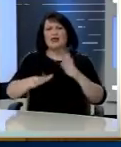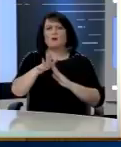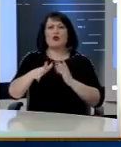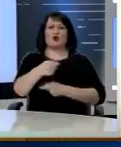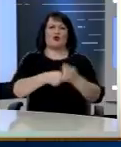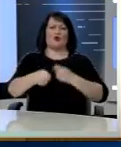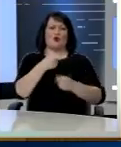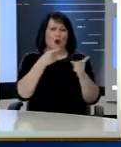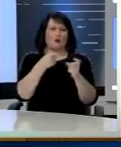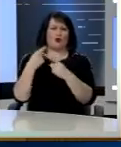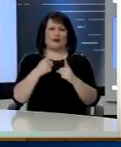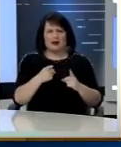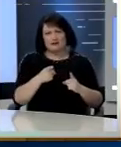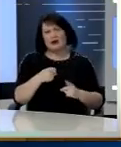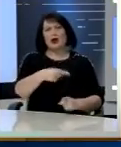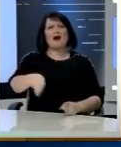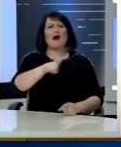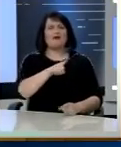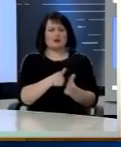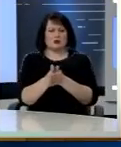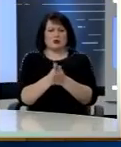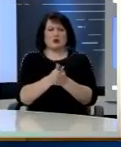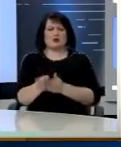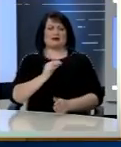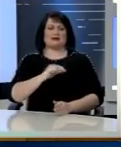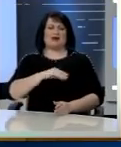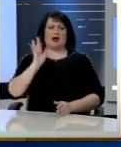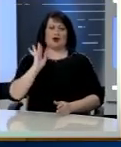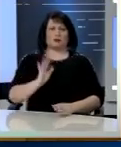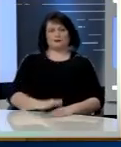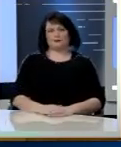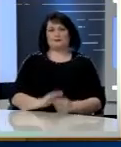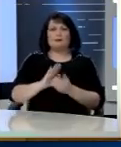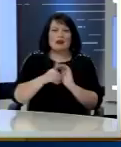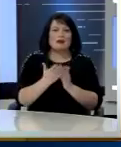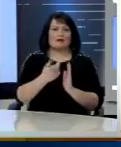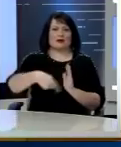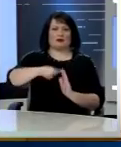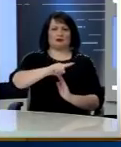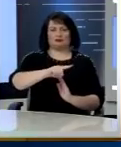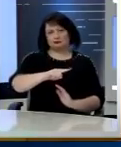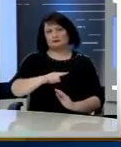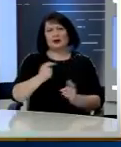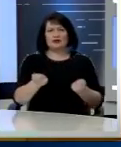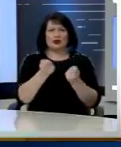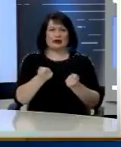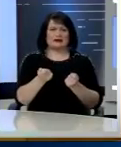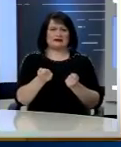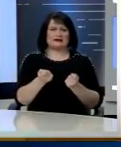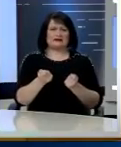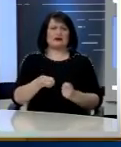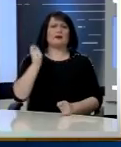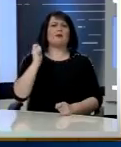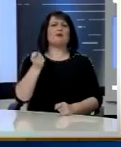τους. Αποτελεί την απόδειξη του στρατηγικού αδιεξόδου της Νέας Δημοκρατίας, που οι πολιτικοί μετανάστες